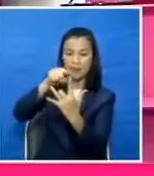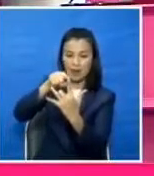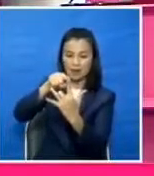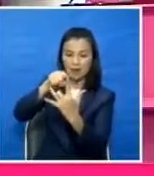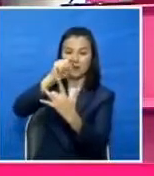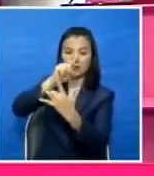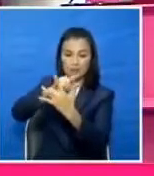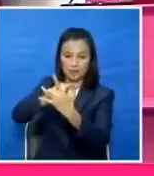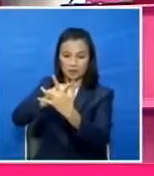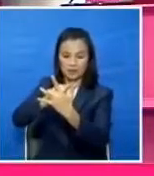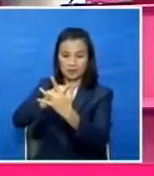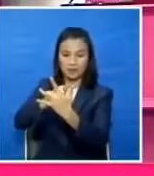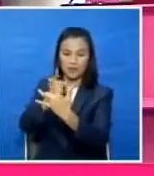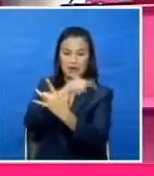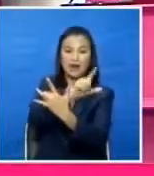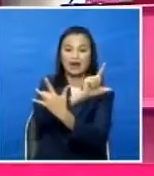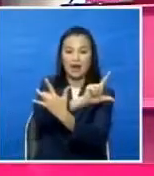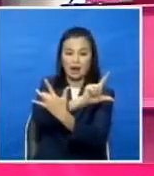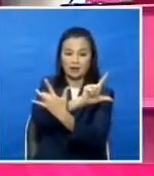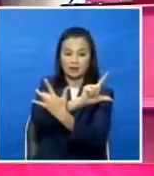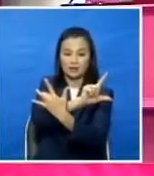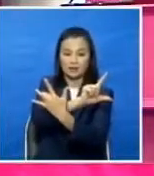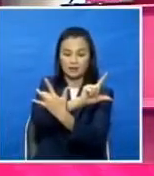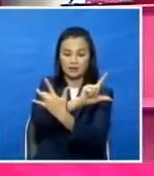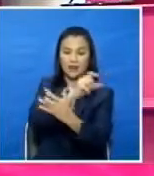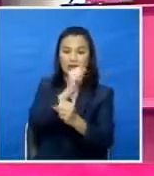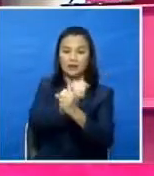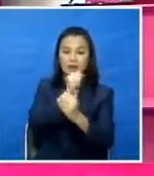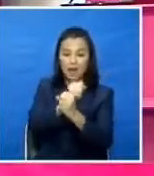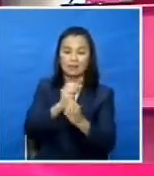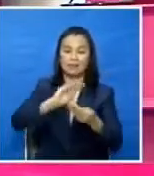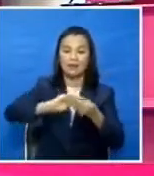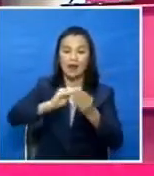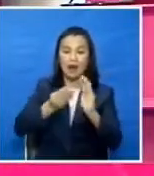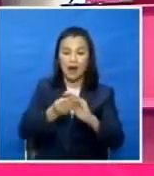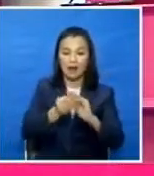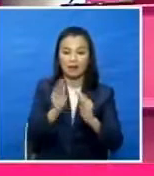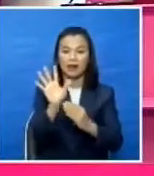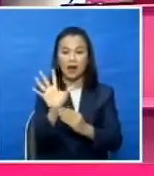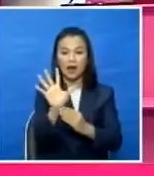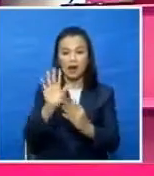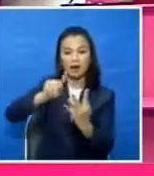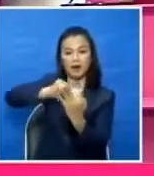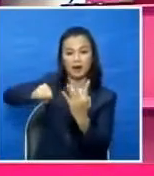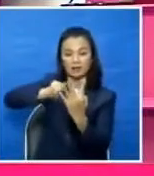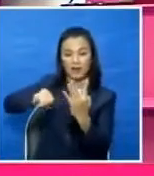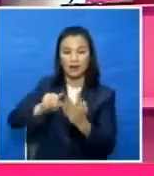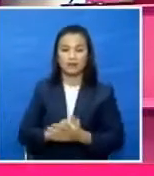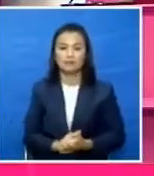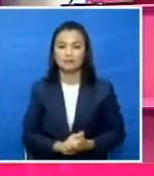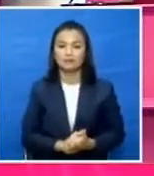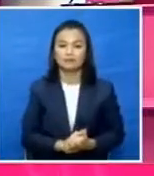หลักหมื่นและหลักล้านทำการออกรางวัลอันดับเลขท้าย5ตัว